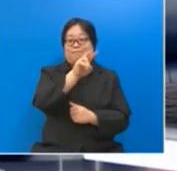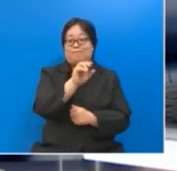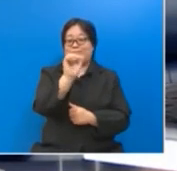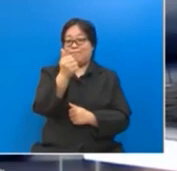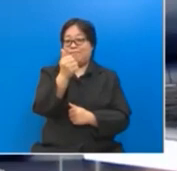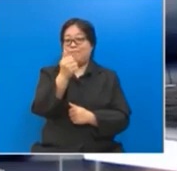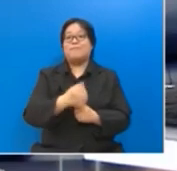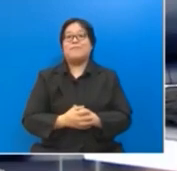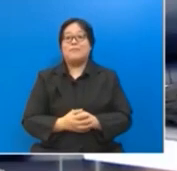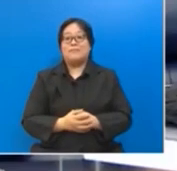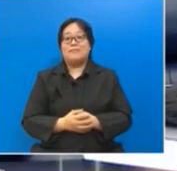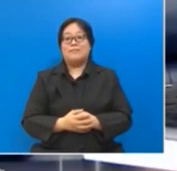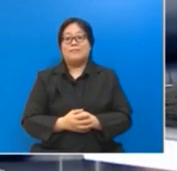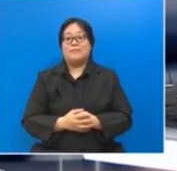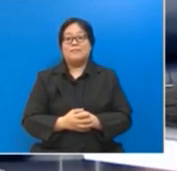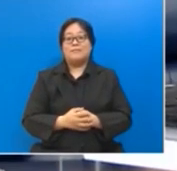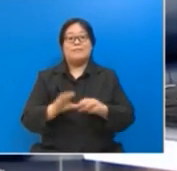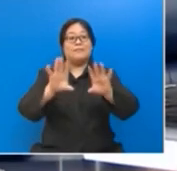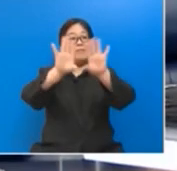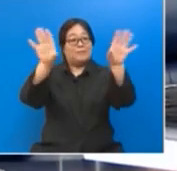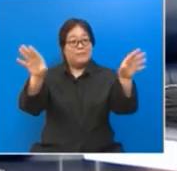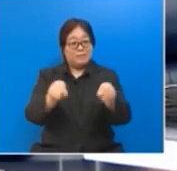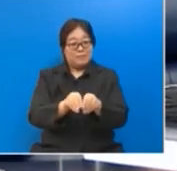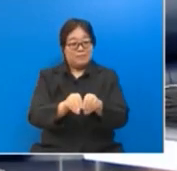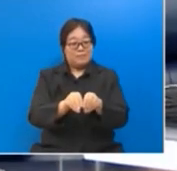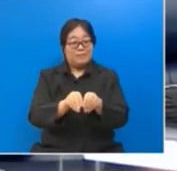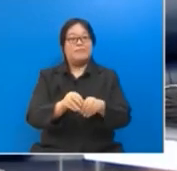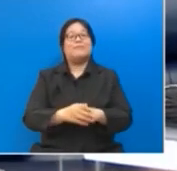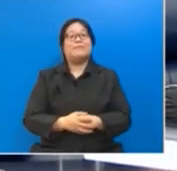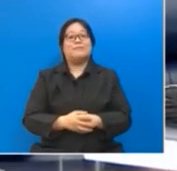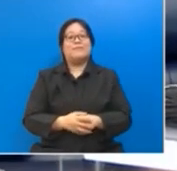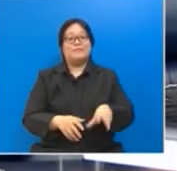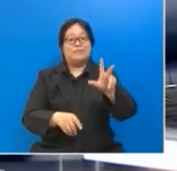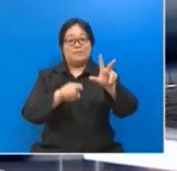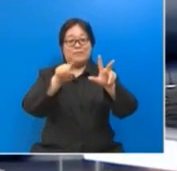2010, secara keseluruhannya seramai